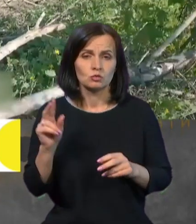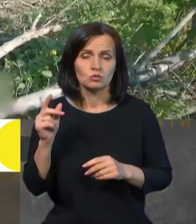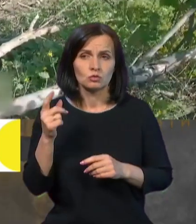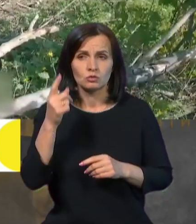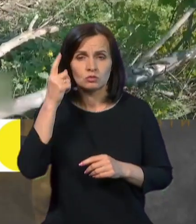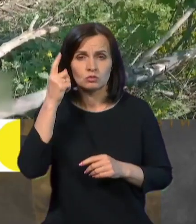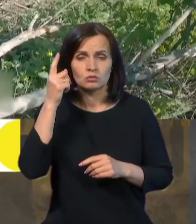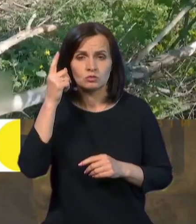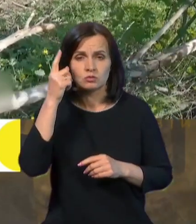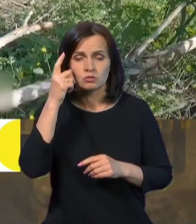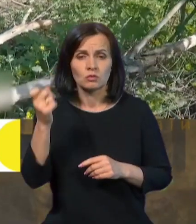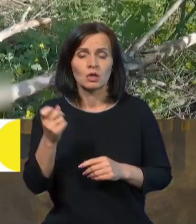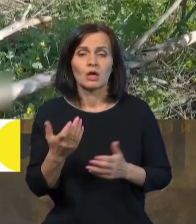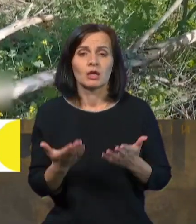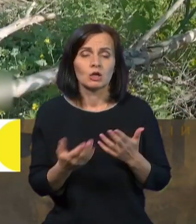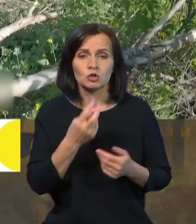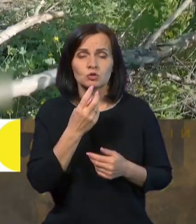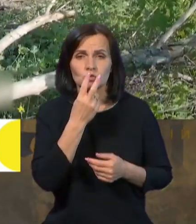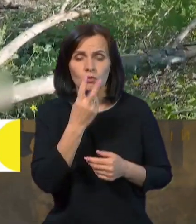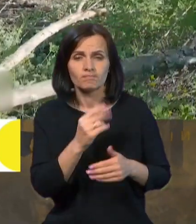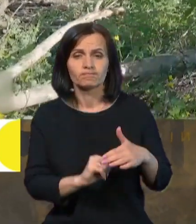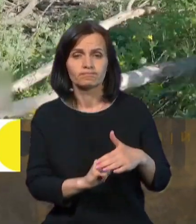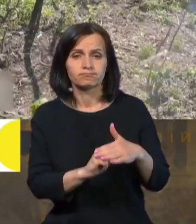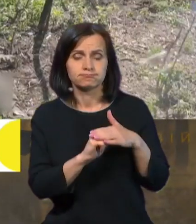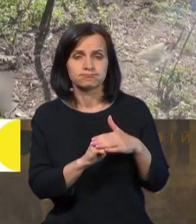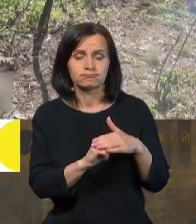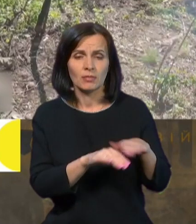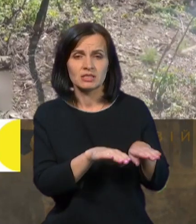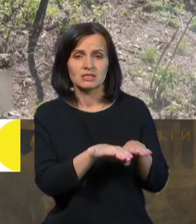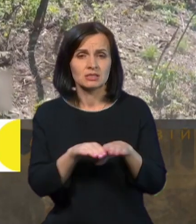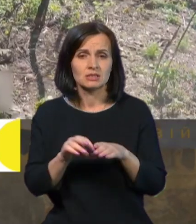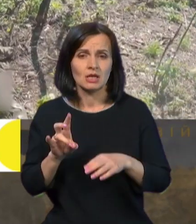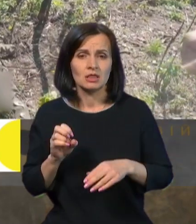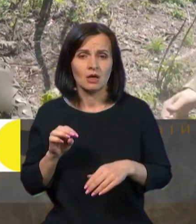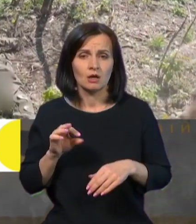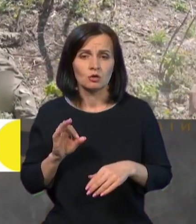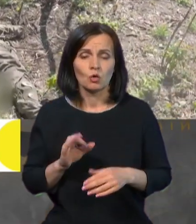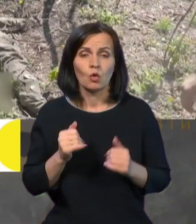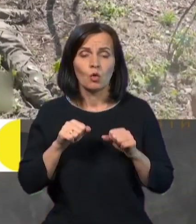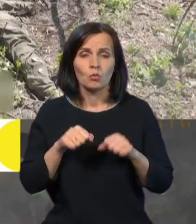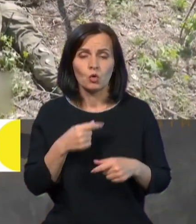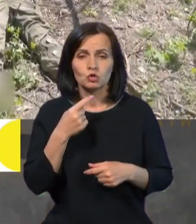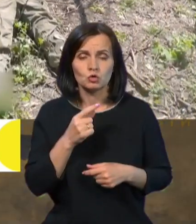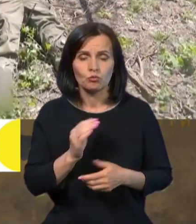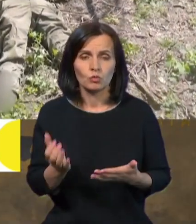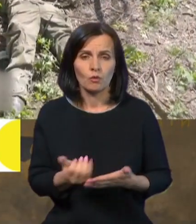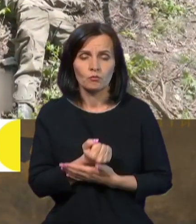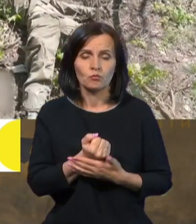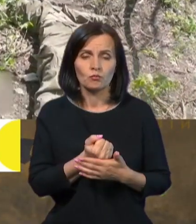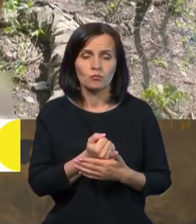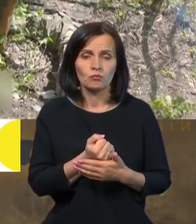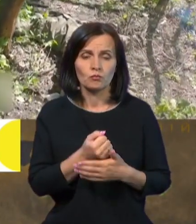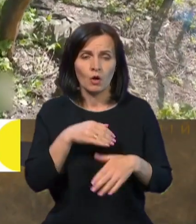Якщо брати за основу стандарти НАТО, то певним чином ми можемо говорити про успішне їх втілення з